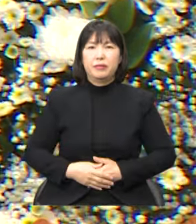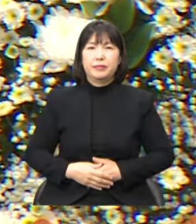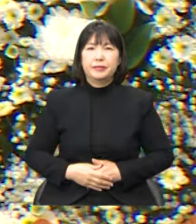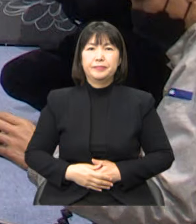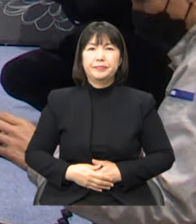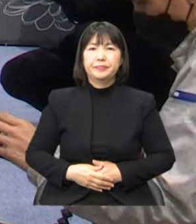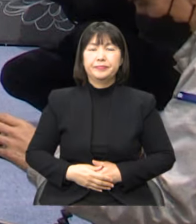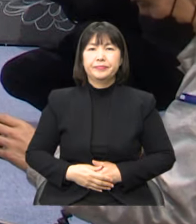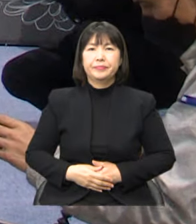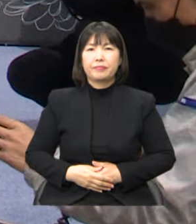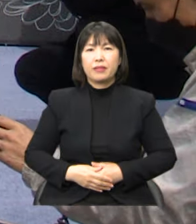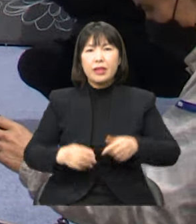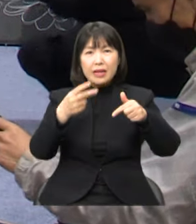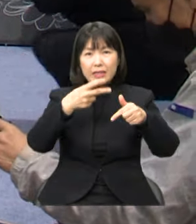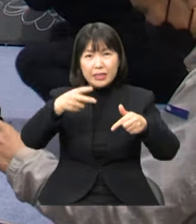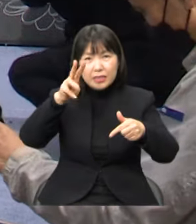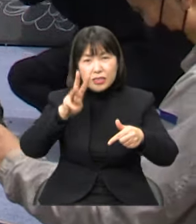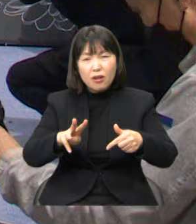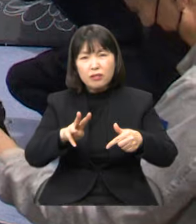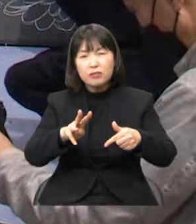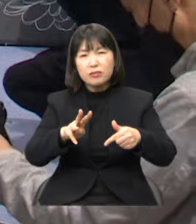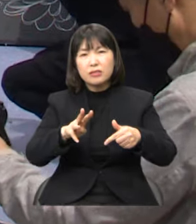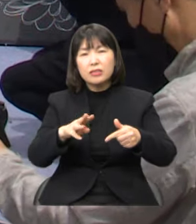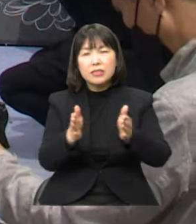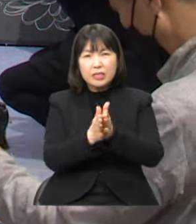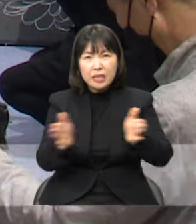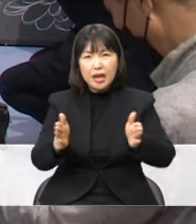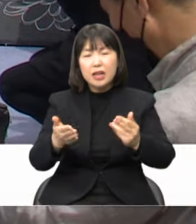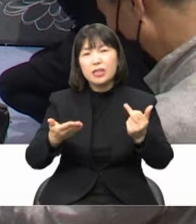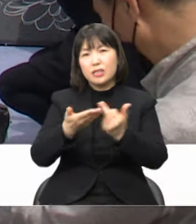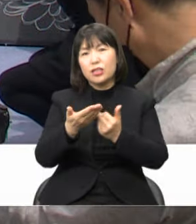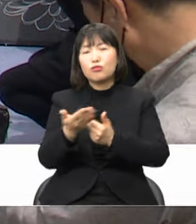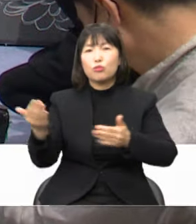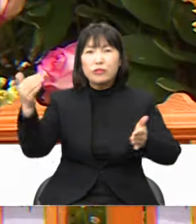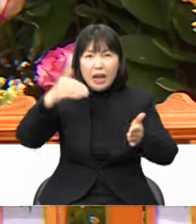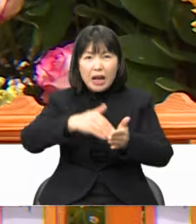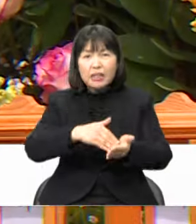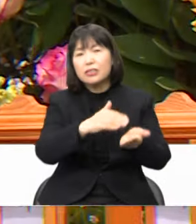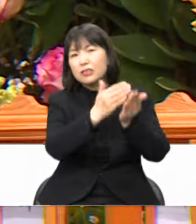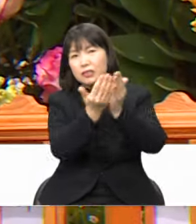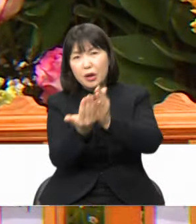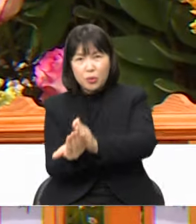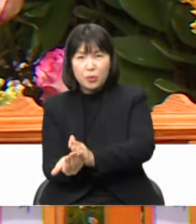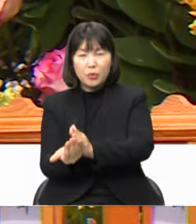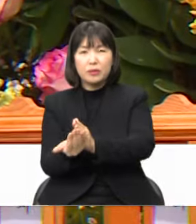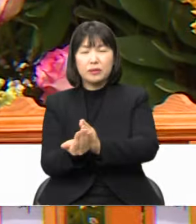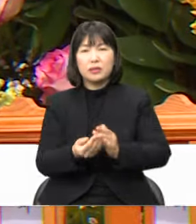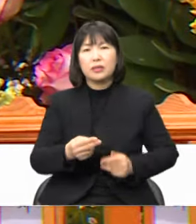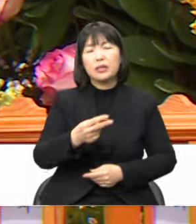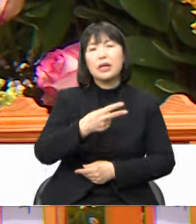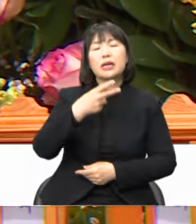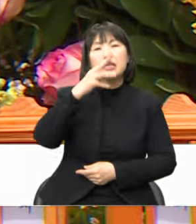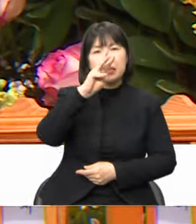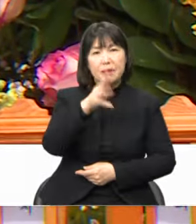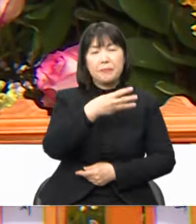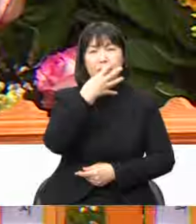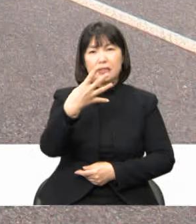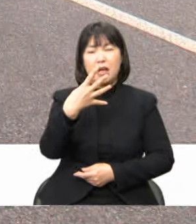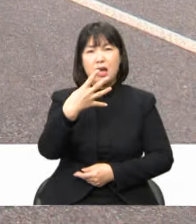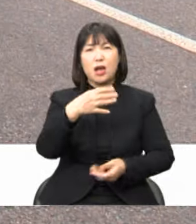합니다 인천에서 제주로 향하던 여객선 세월호가 침몰하면서 304명이 희생된 대형